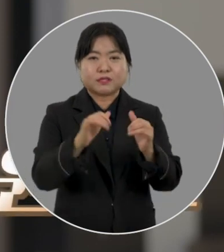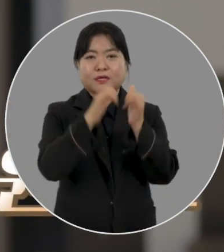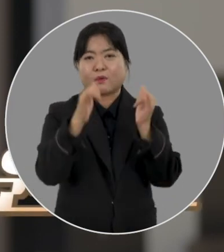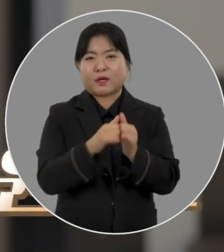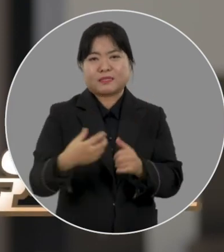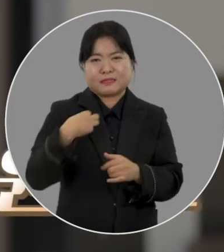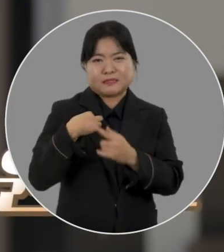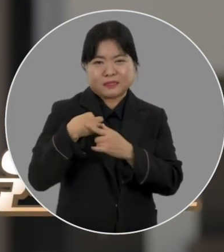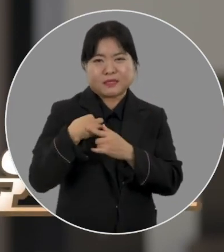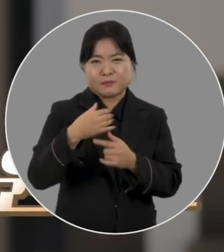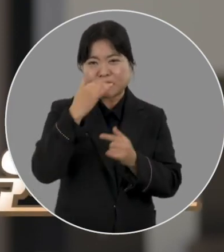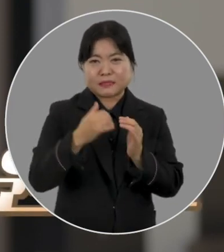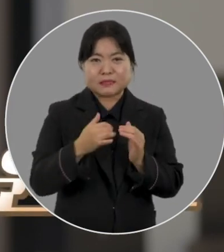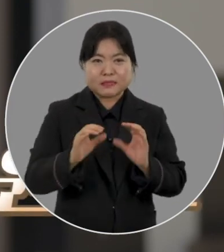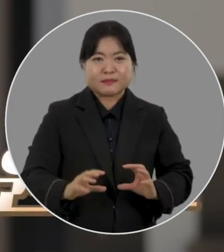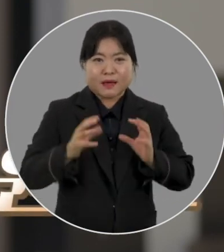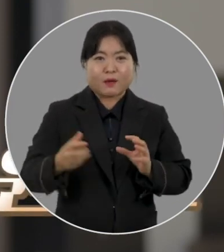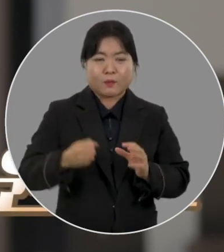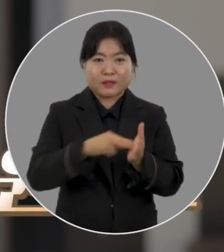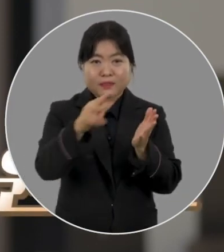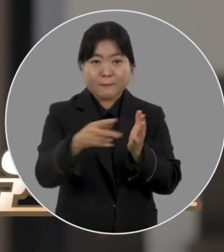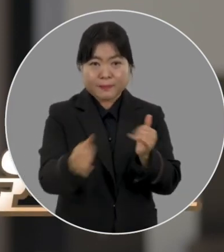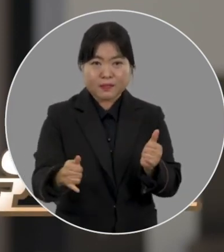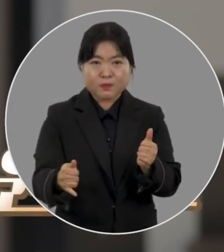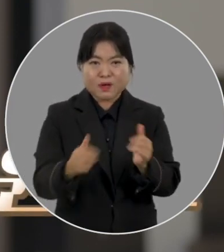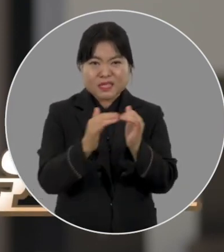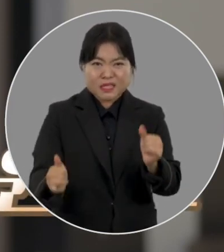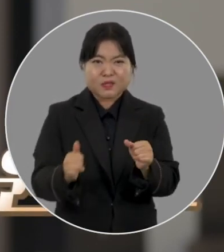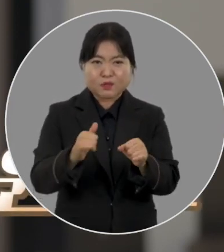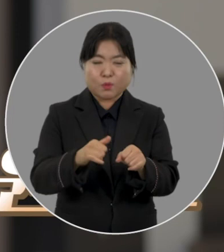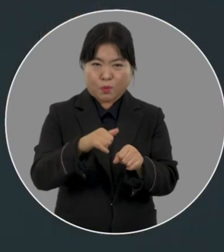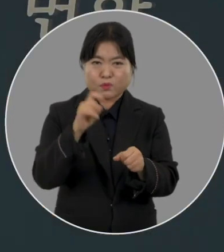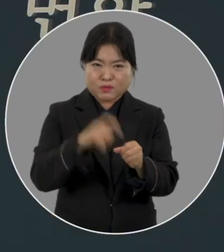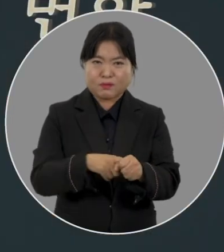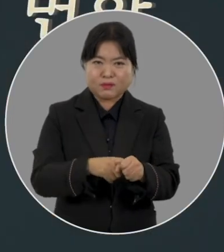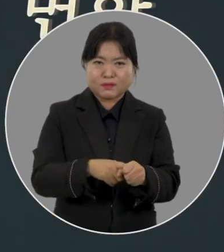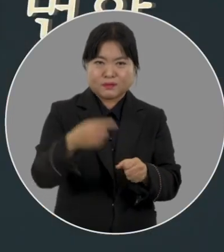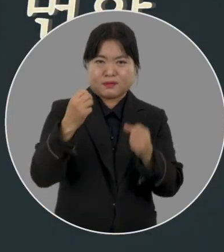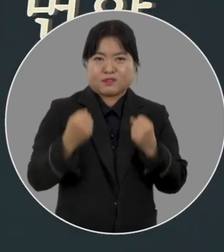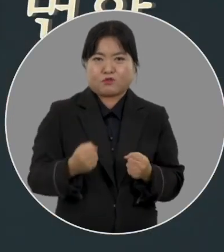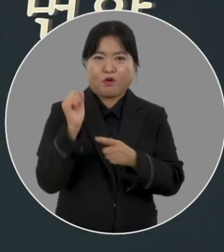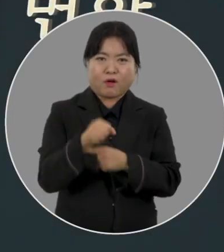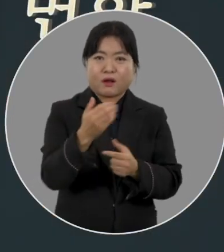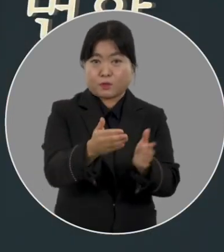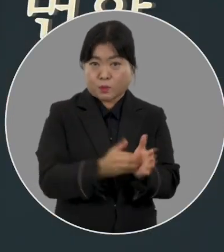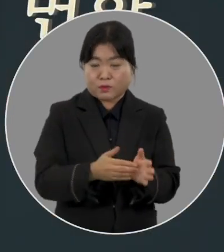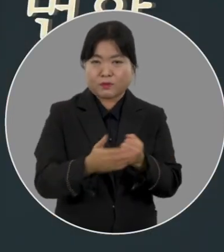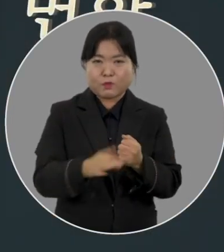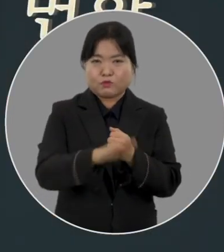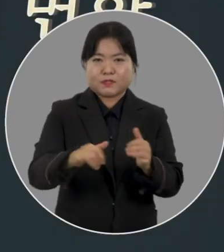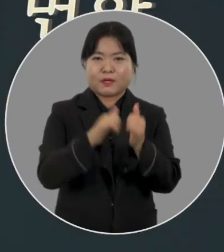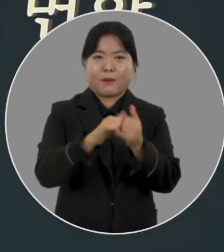국제사회의 책임 있는 일원으로 이 난민을 인도적 체류 허가를 해줘서 우리 사회에서